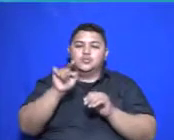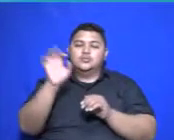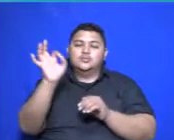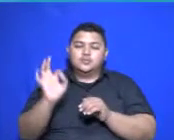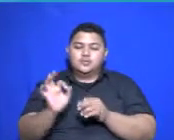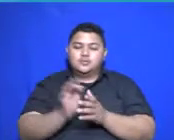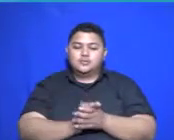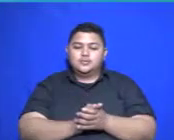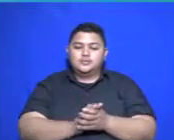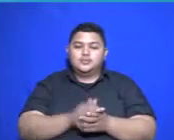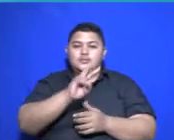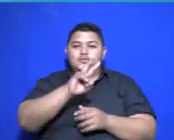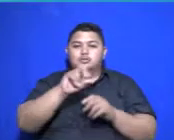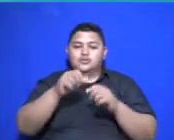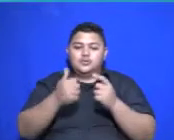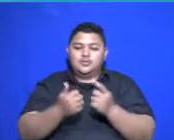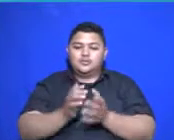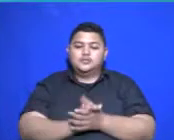1,71%, 2016,